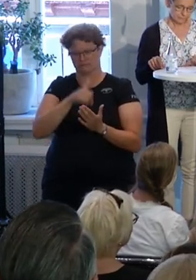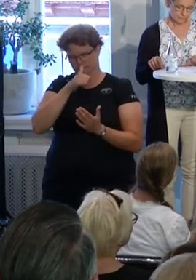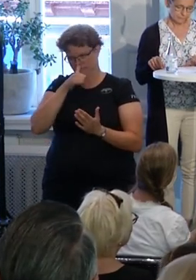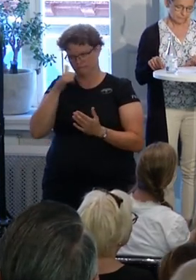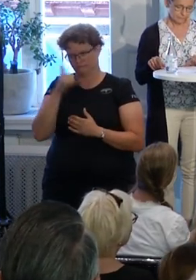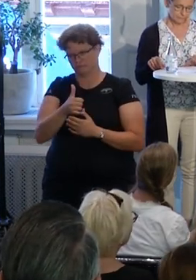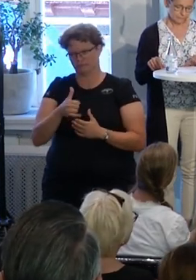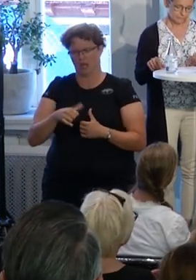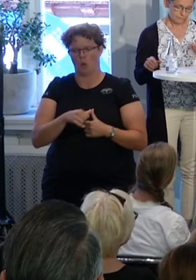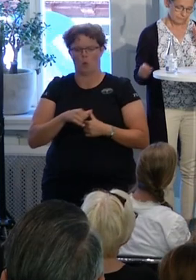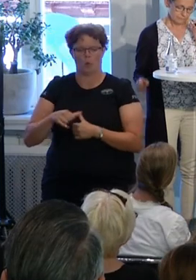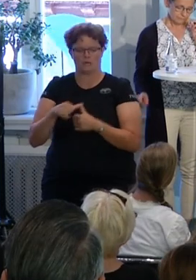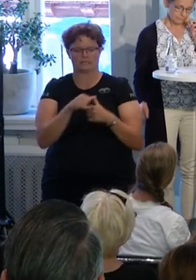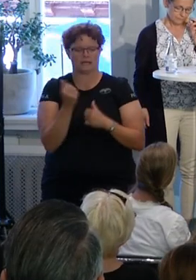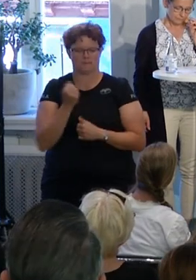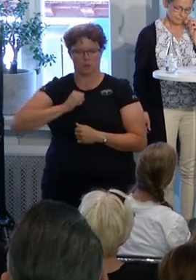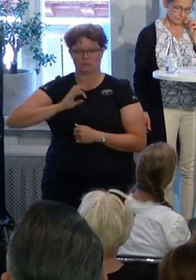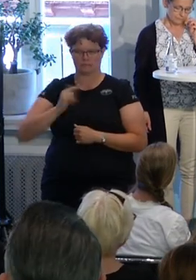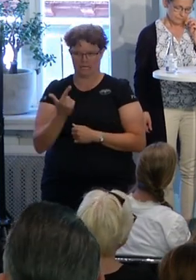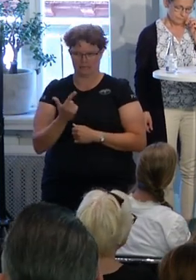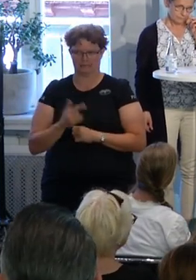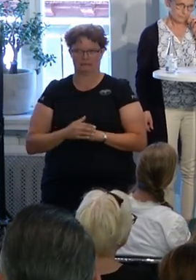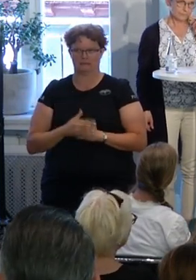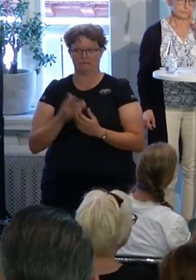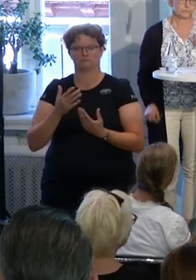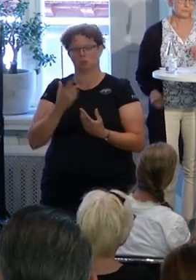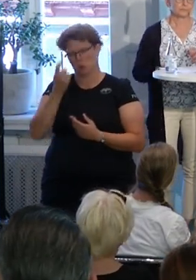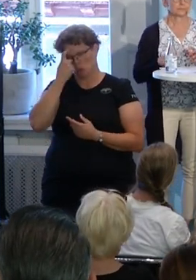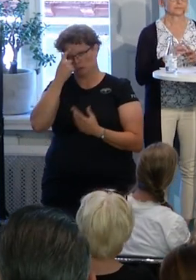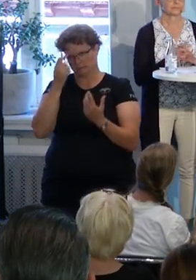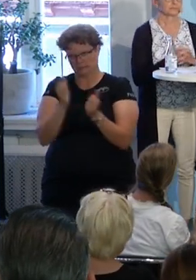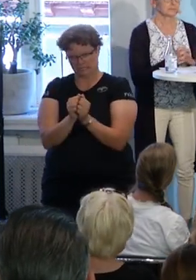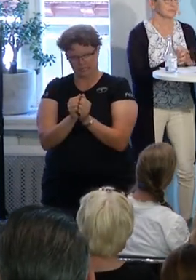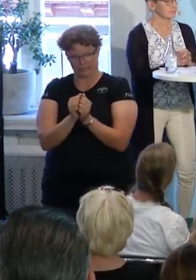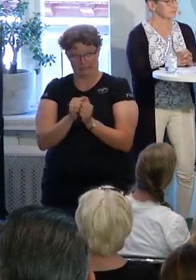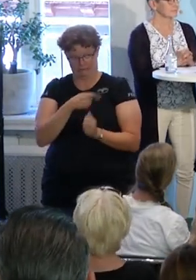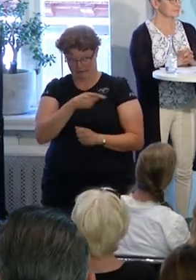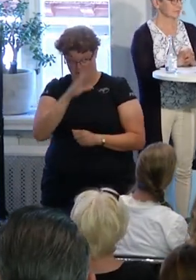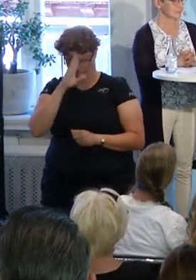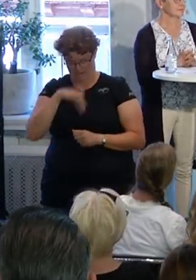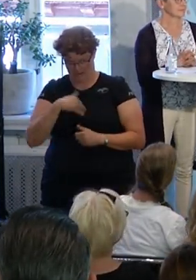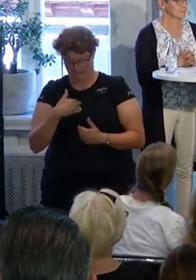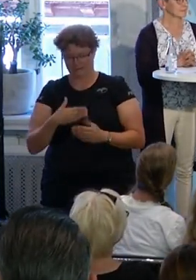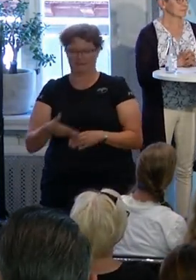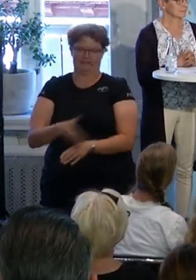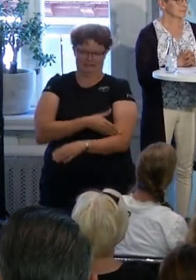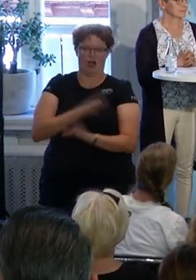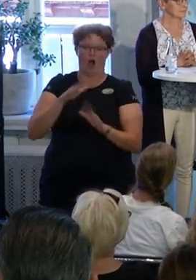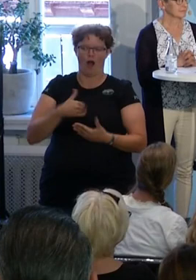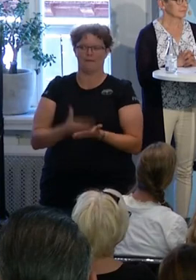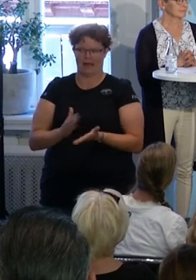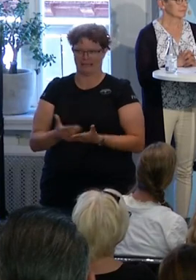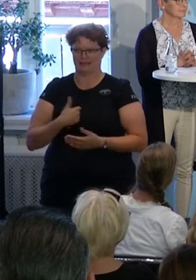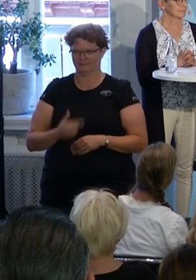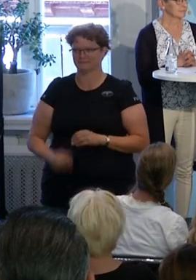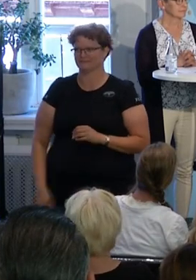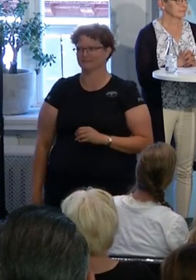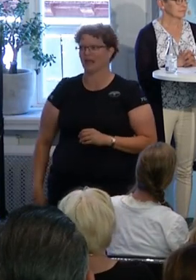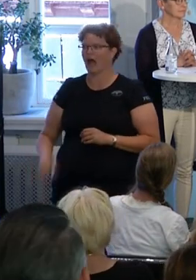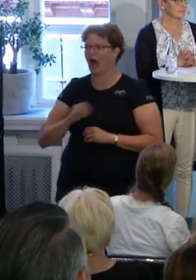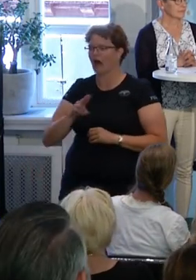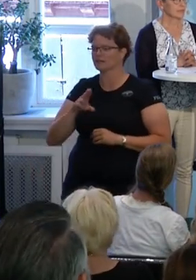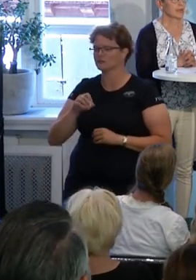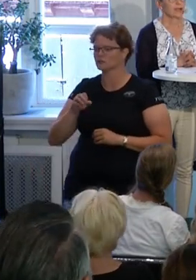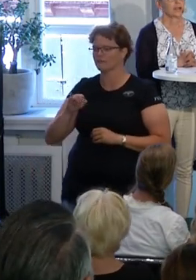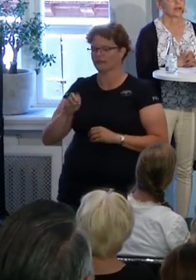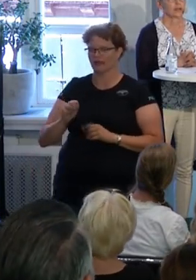den organiserade brottsligheten på ett vettigt sätt. Ni är införstådda med detta sedan tidigare och Ann-Sofie, du får gärna